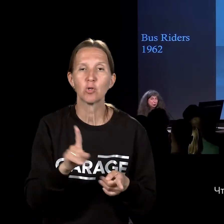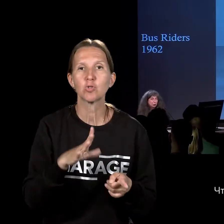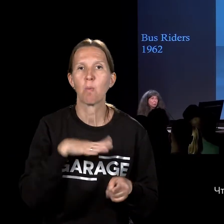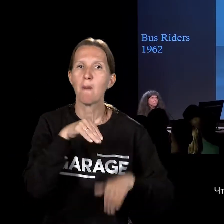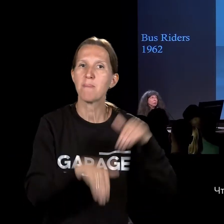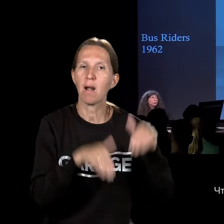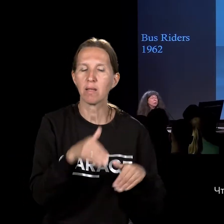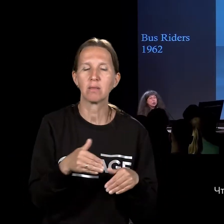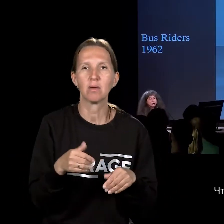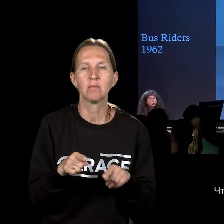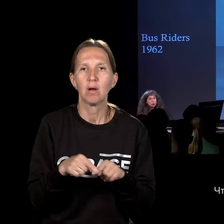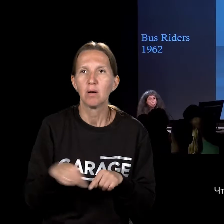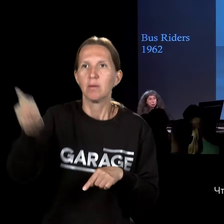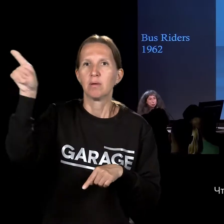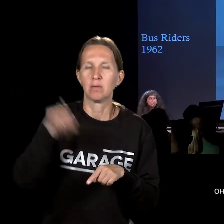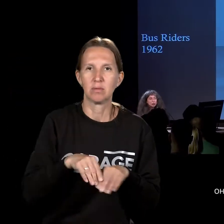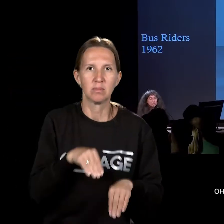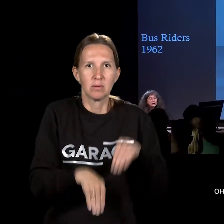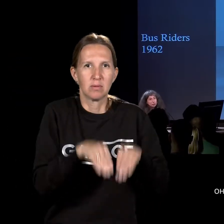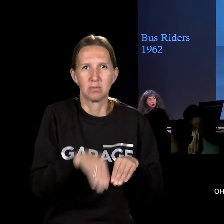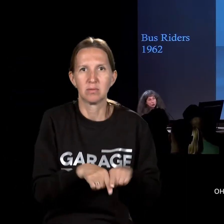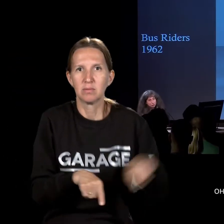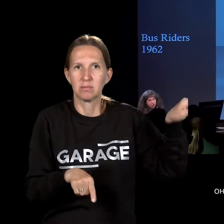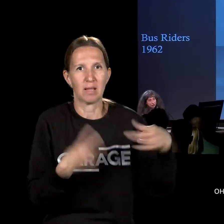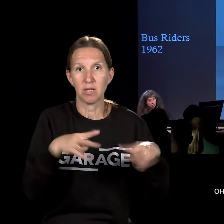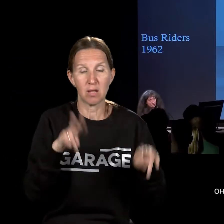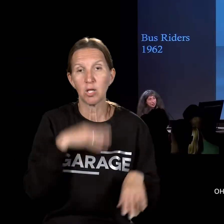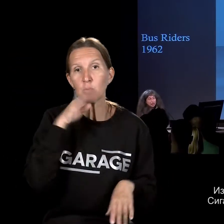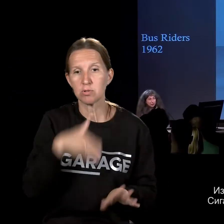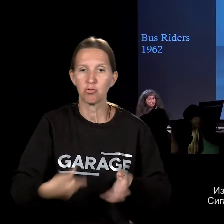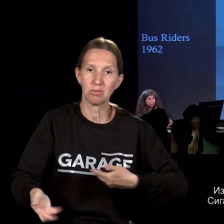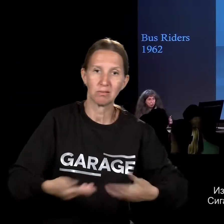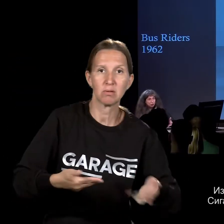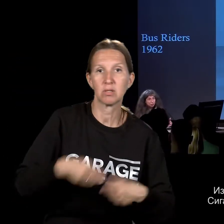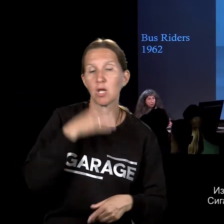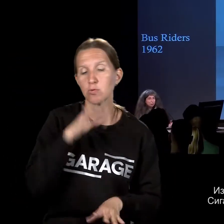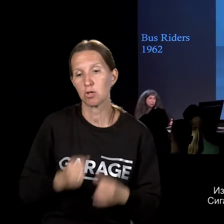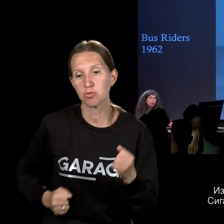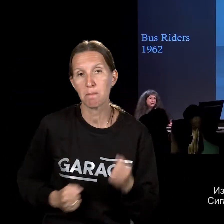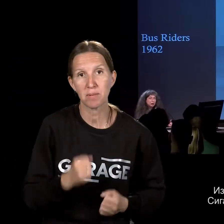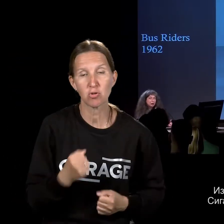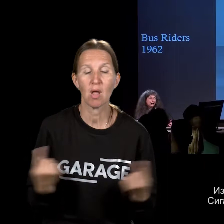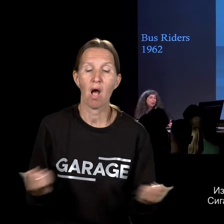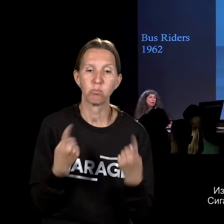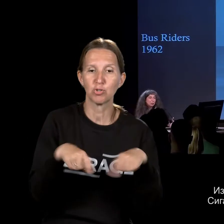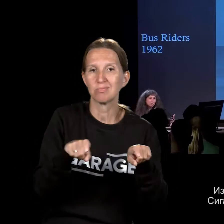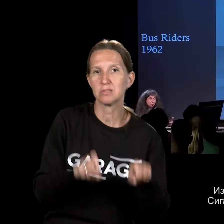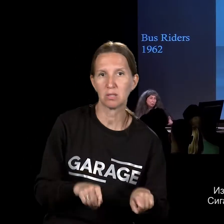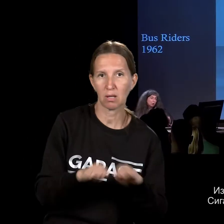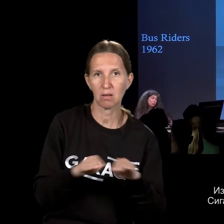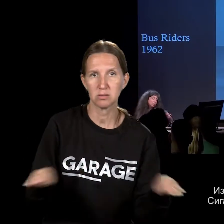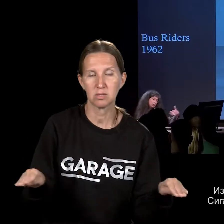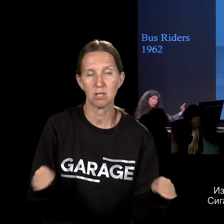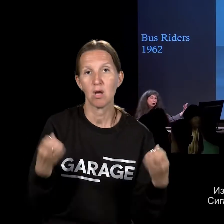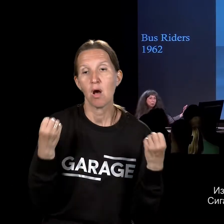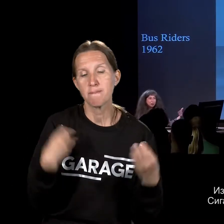человек не должен прыгать на пуантах, он может просто идти или бежать по сцене. И из этого просто бега, просто сидения, просто